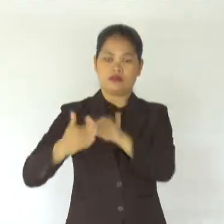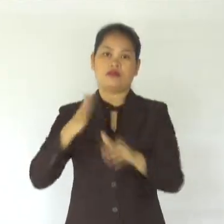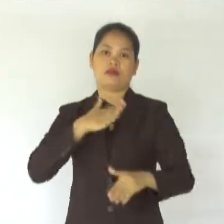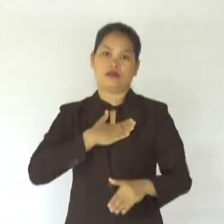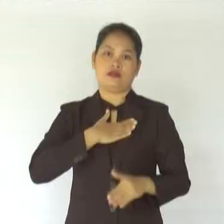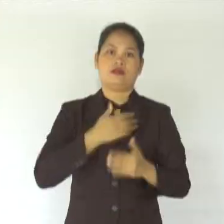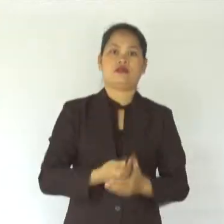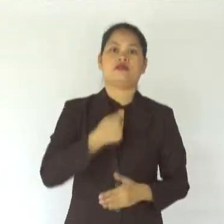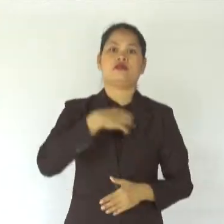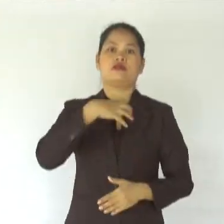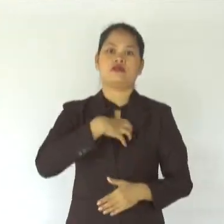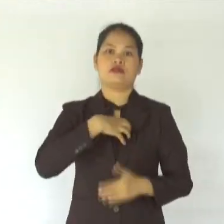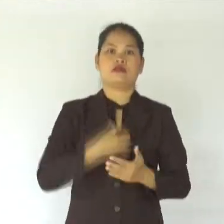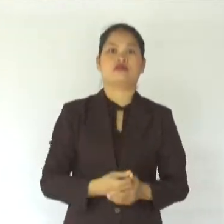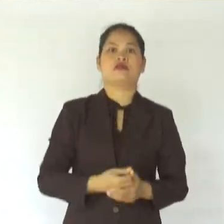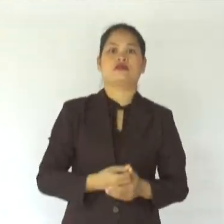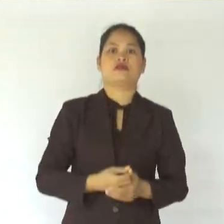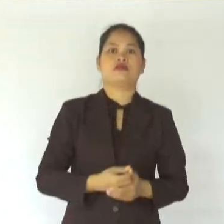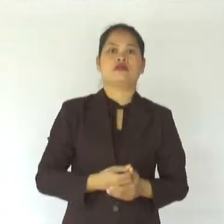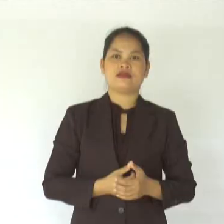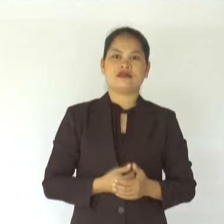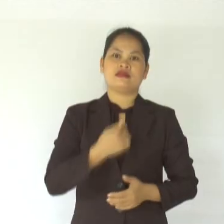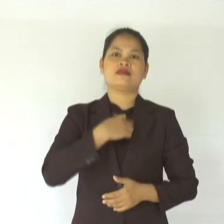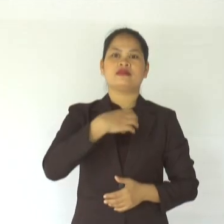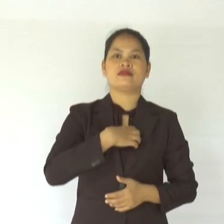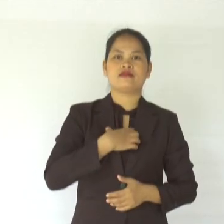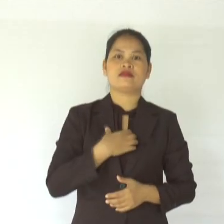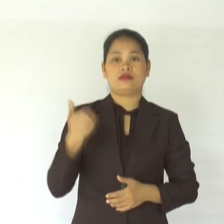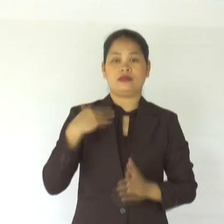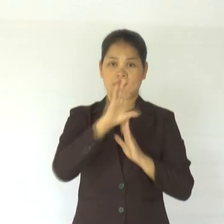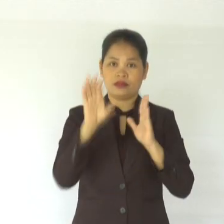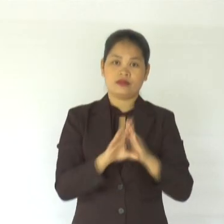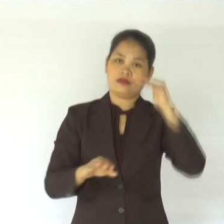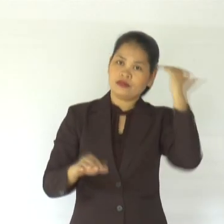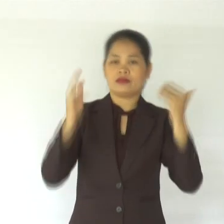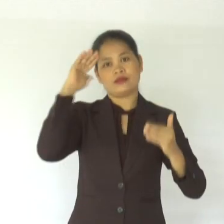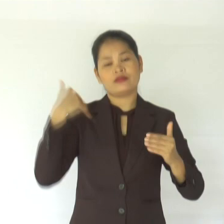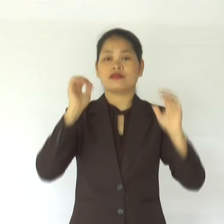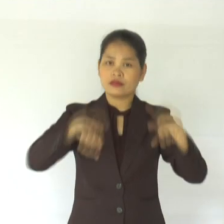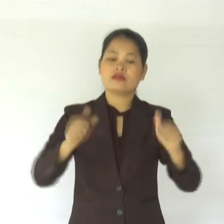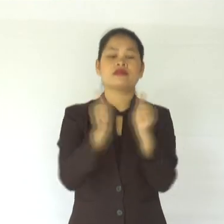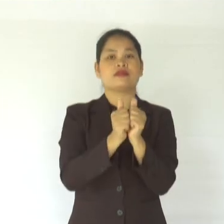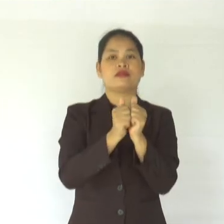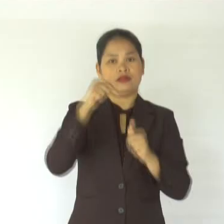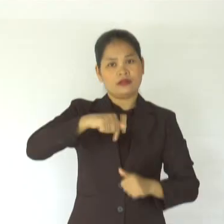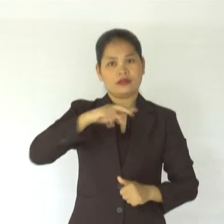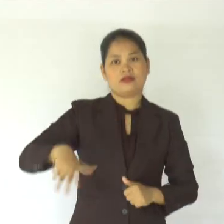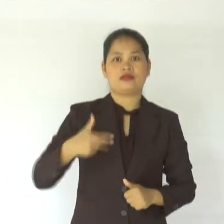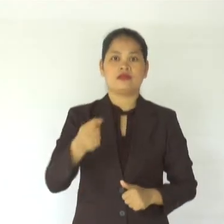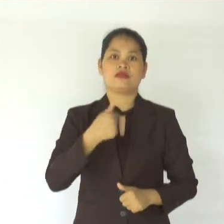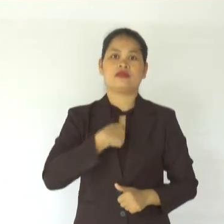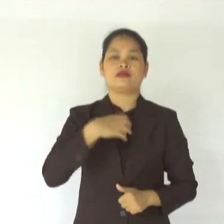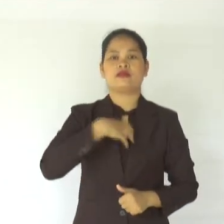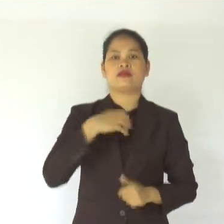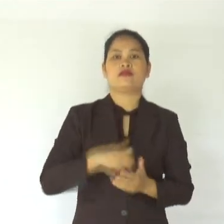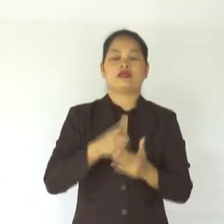Trong đất nông con sầm nông con sầm cung lục bắc nhom. Nhóm trong miền chỉ bắp bị cá sập bắp nơi Campuchia. Nhóm trong